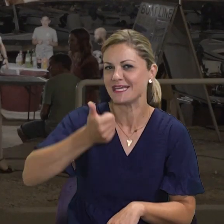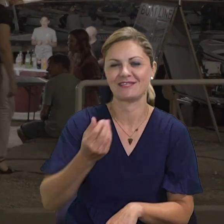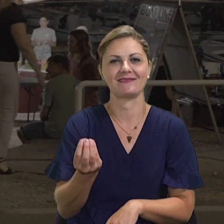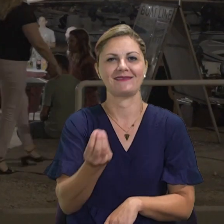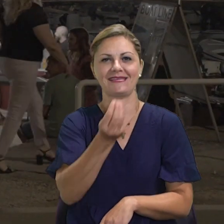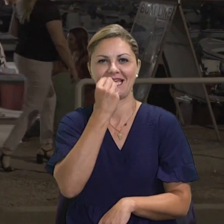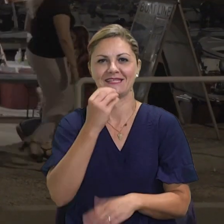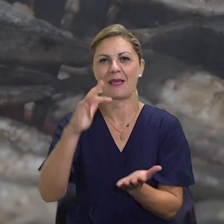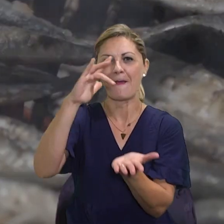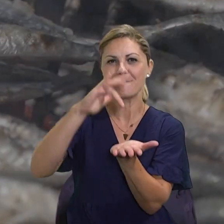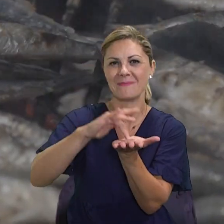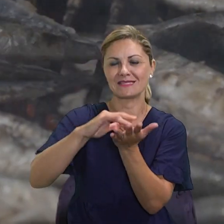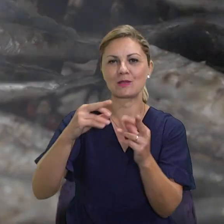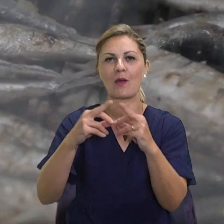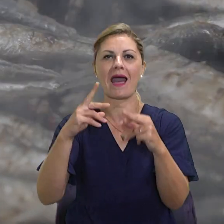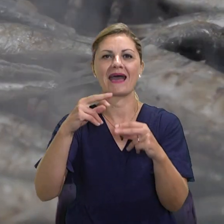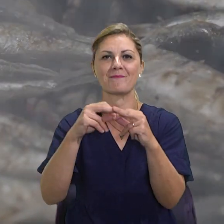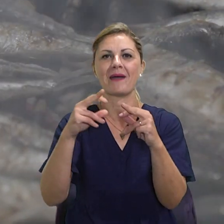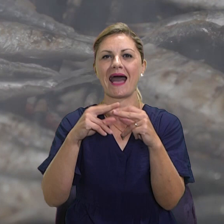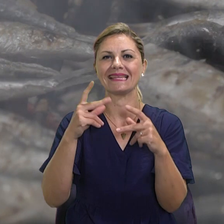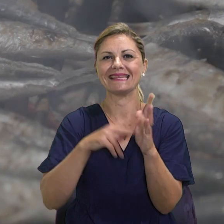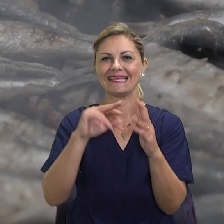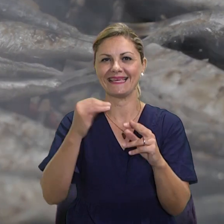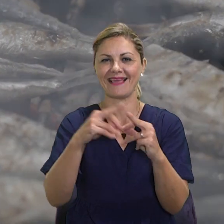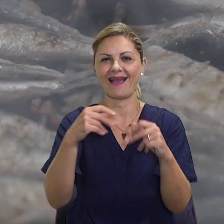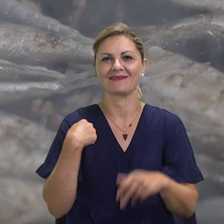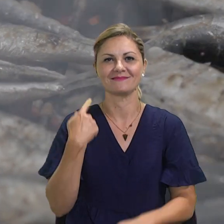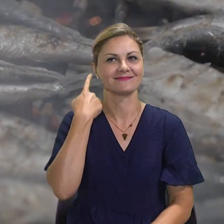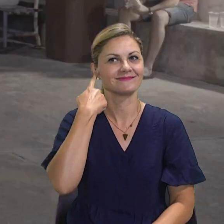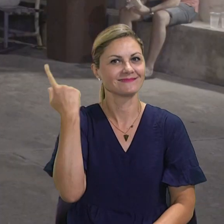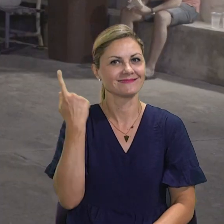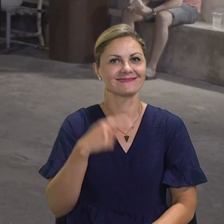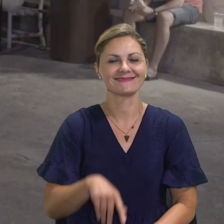gdje nas je čekala prava ribarska fešta i veseli festivo band.